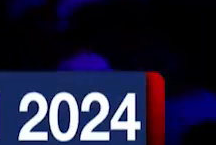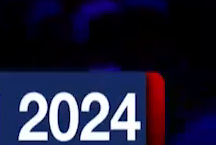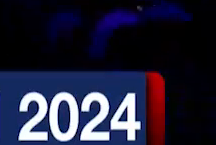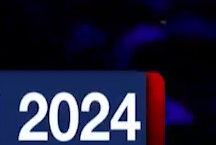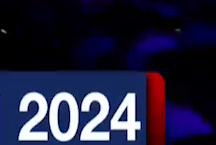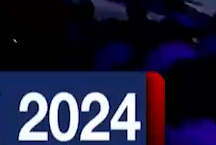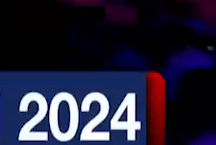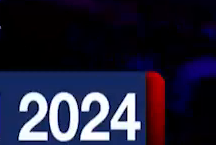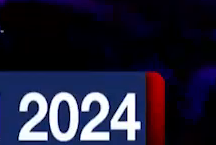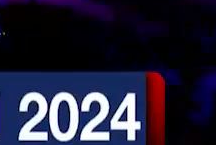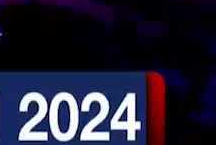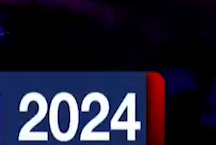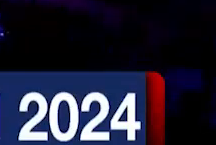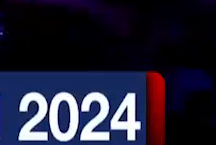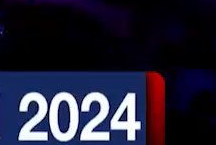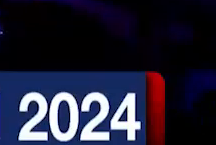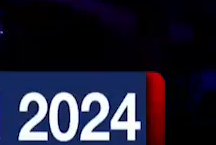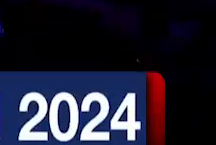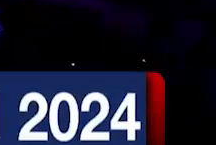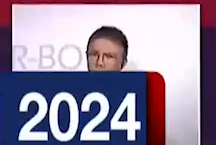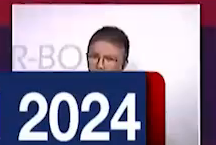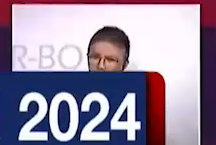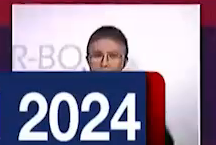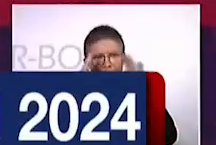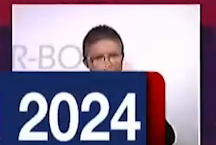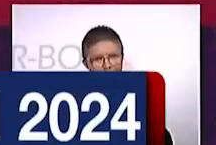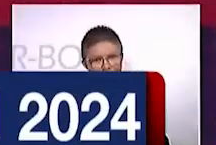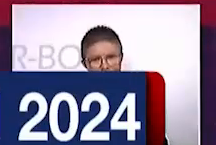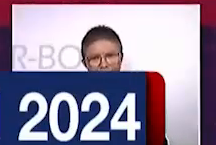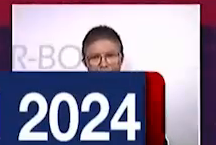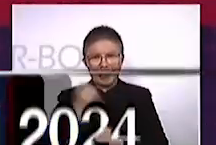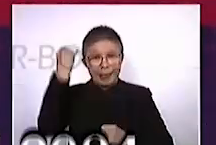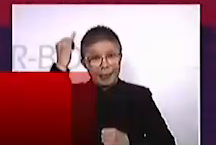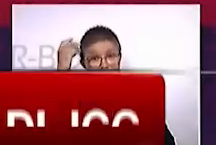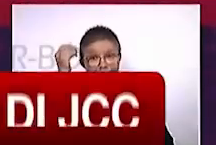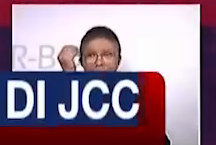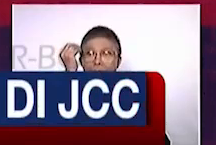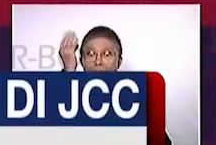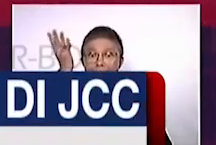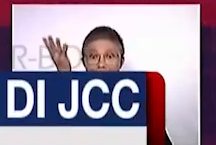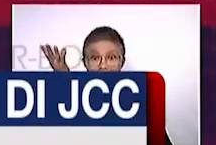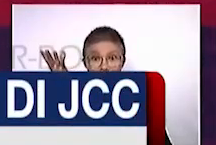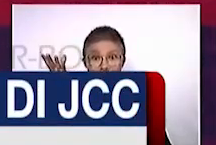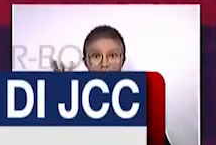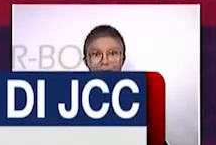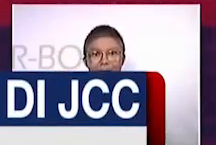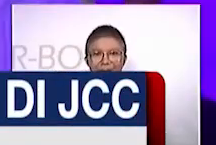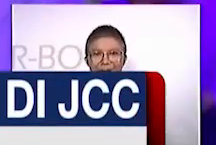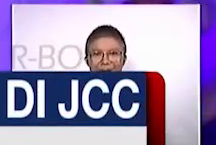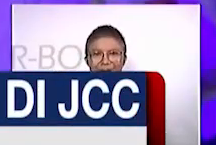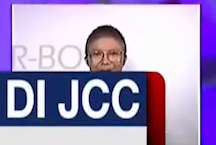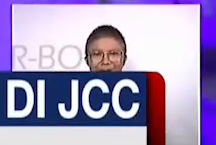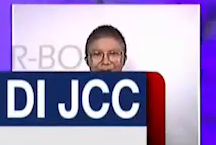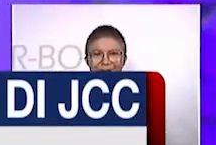Tiga Cawapres bertemu di debat kedua Capres-Cawapres Pemilu 2024 di Jakarta Convention Center Senayan Jumat malam. Dimulai pukul 19 waktu